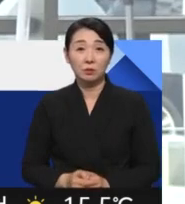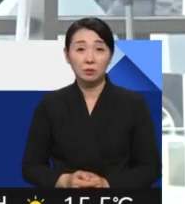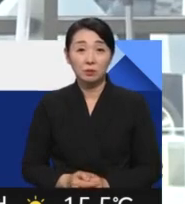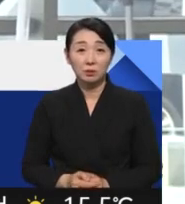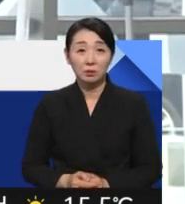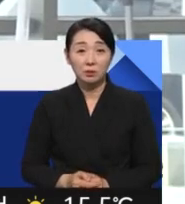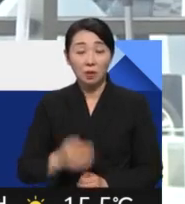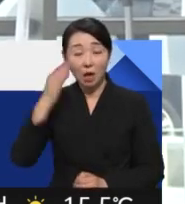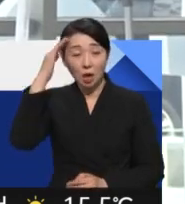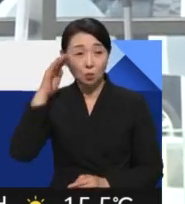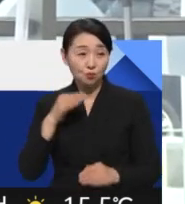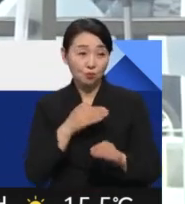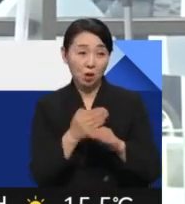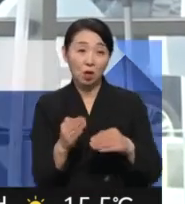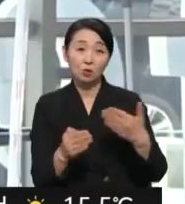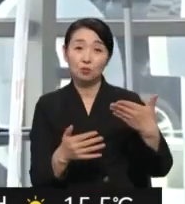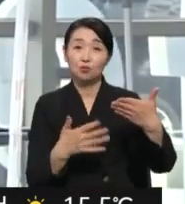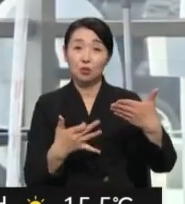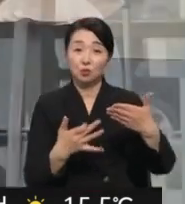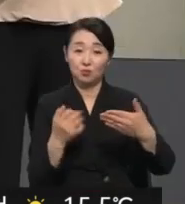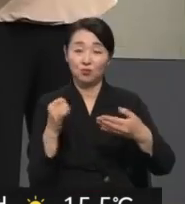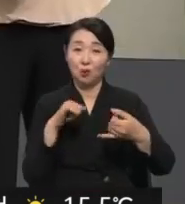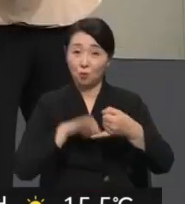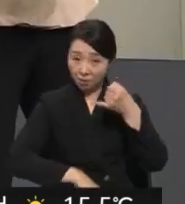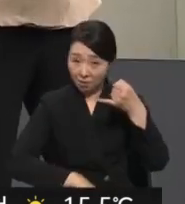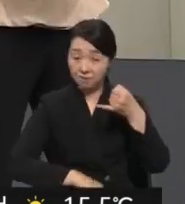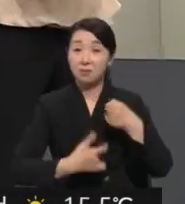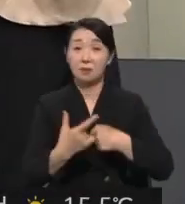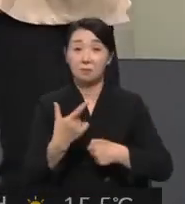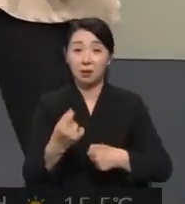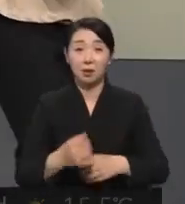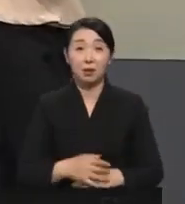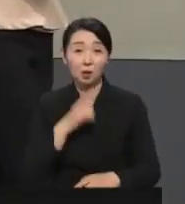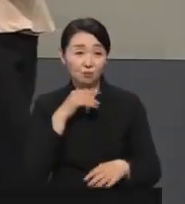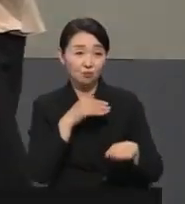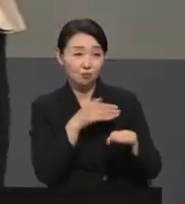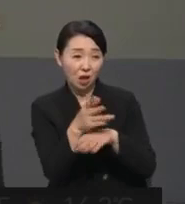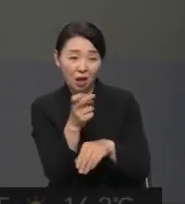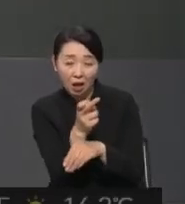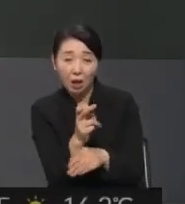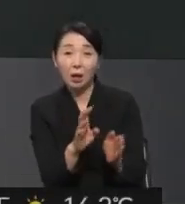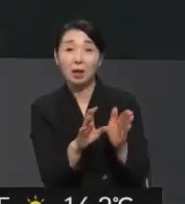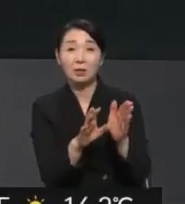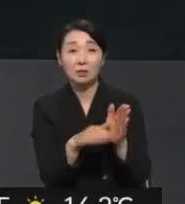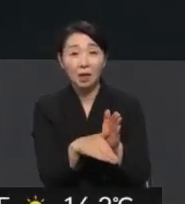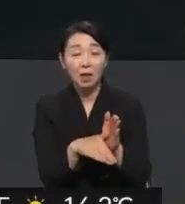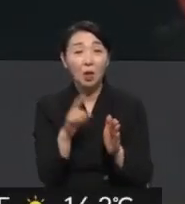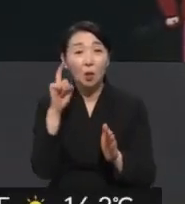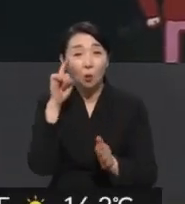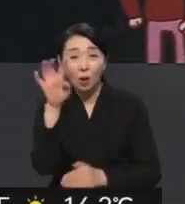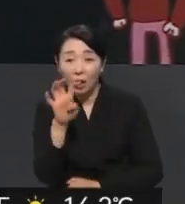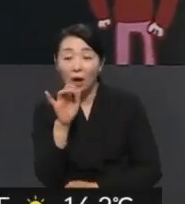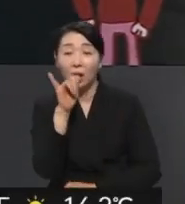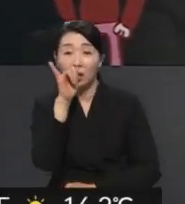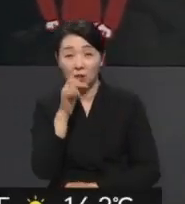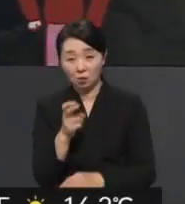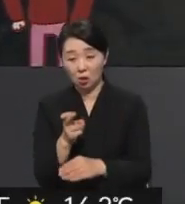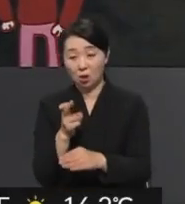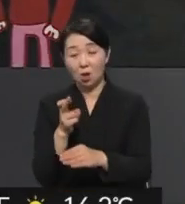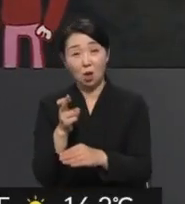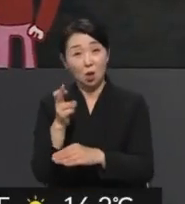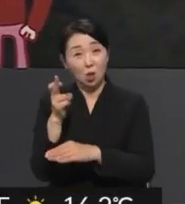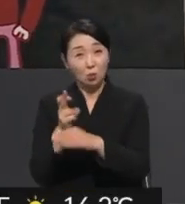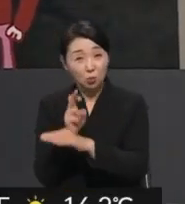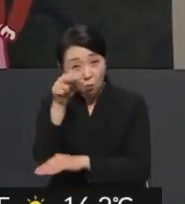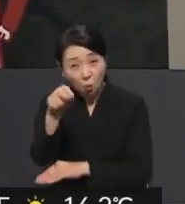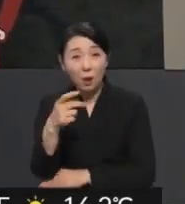9.19 협의 위반인 건 맞습니다. 네, 최근 북한 도발에는 일정한 패턴이 있죠. 도발한다, 위반한다,